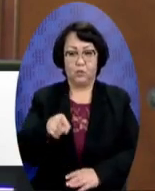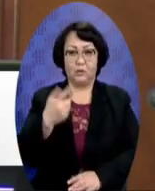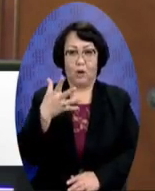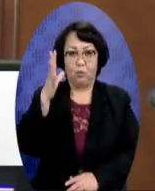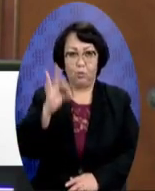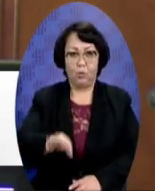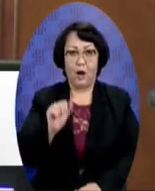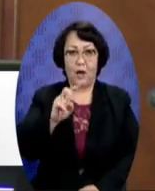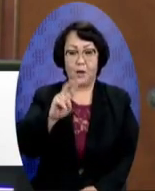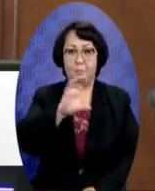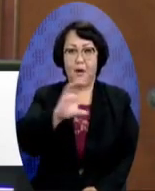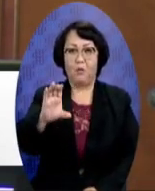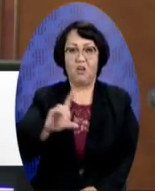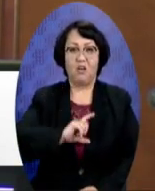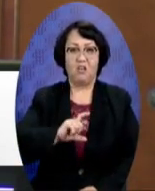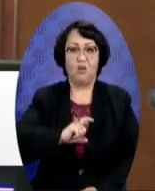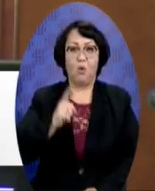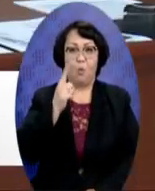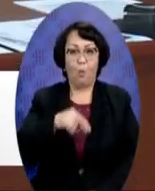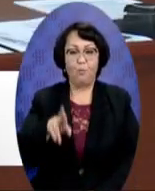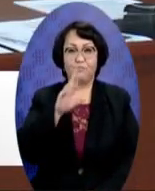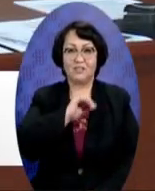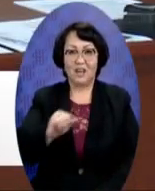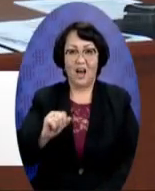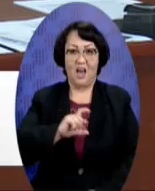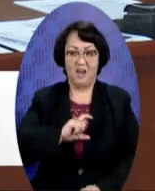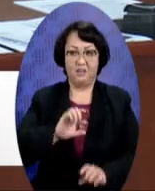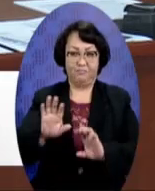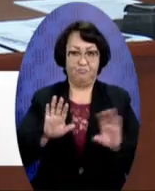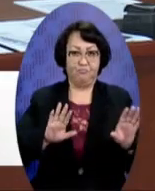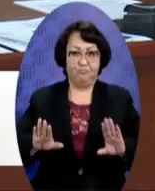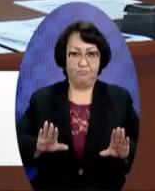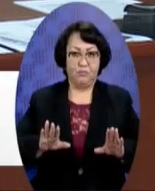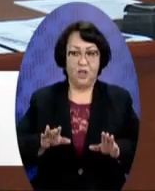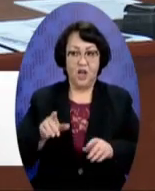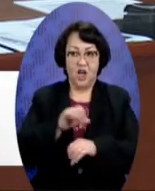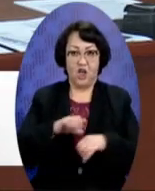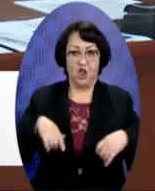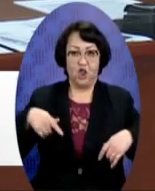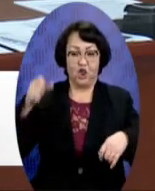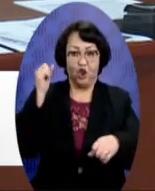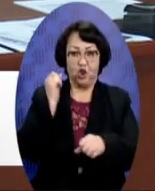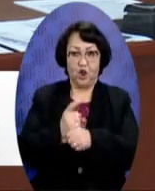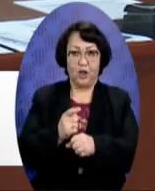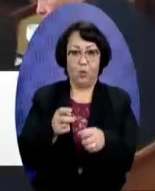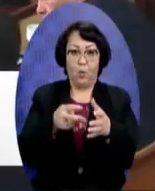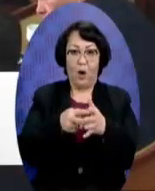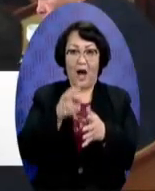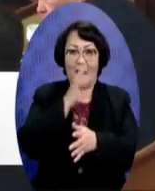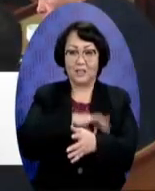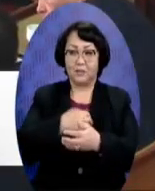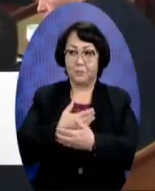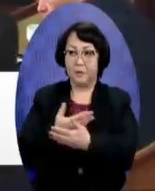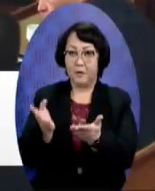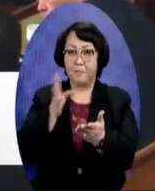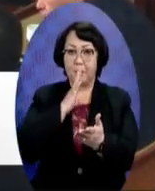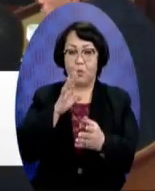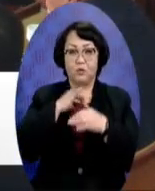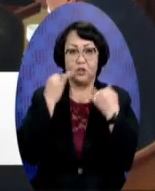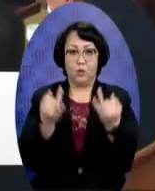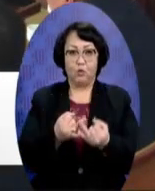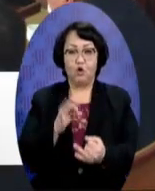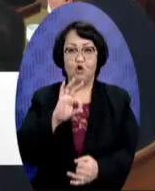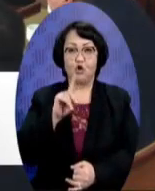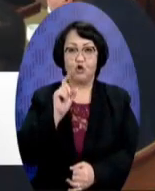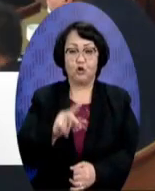аж ахуйн нэгжүүд эзэмшдэг байна. Харин иргэдийн эзэмшдэг хувьцааны ноогдол ашгийг хуваарлахтай холбогдох асуудал Улсын хурлын өргөдлийн